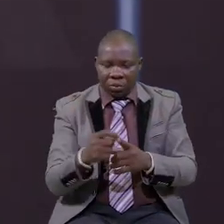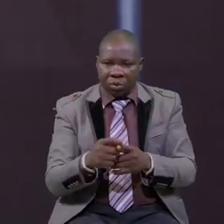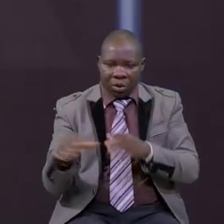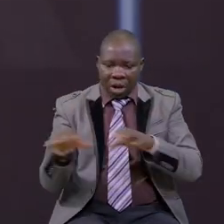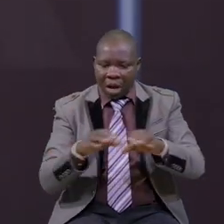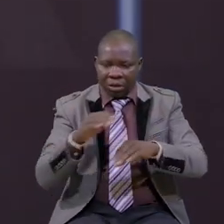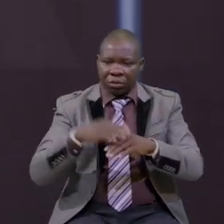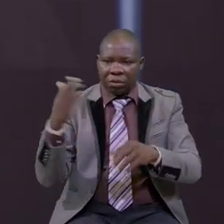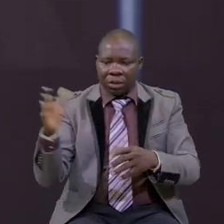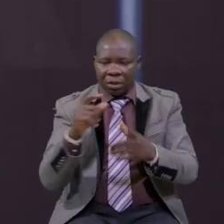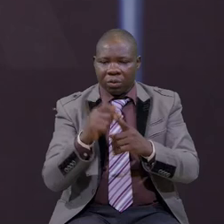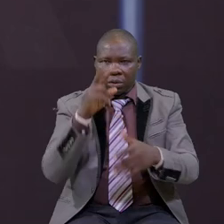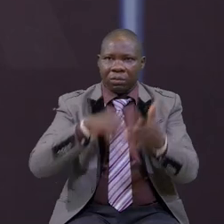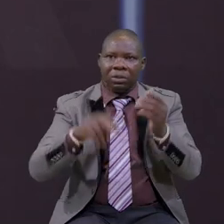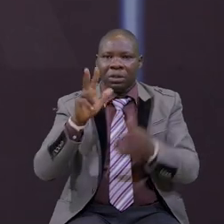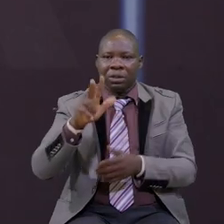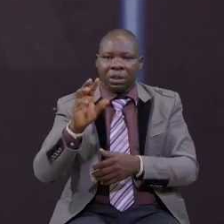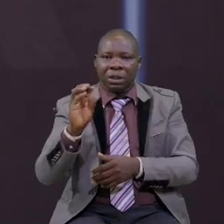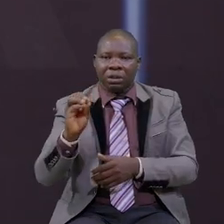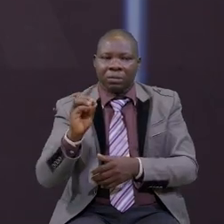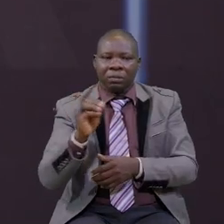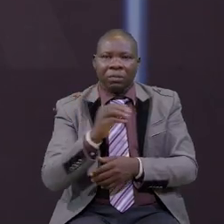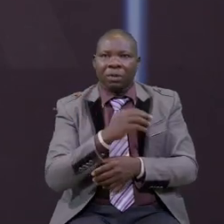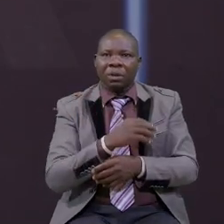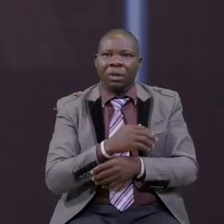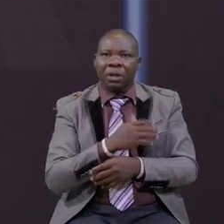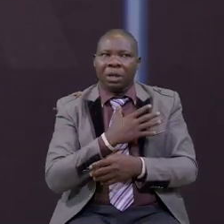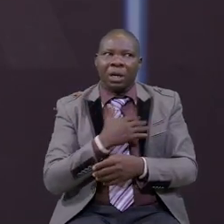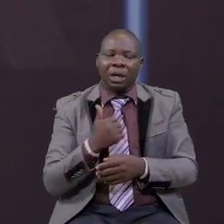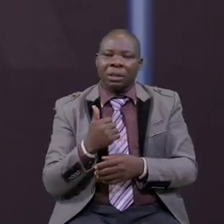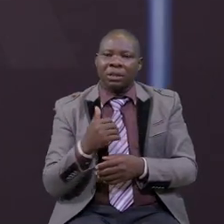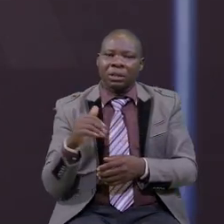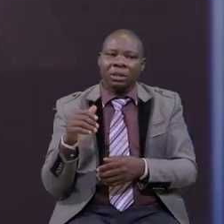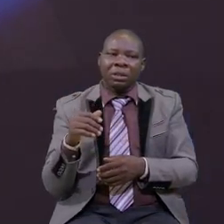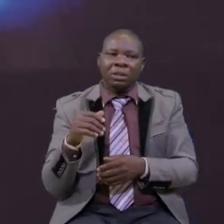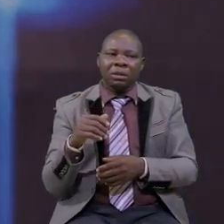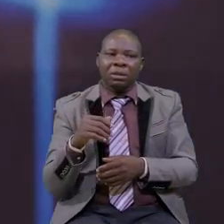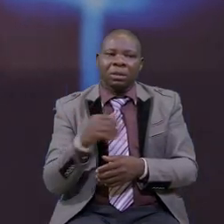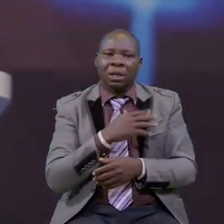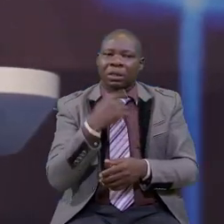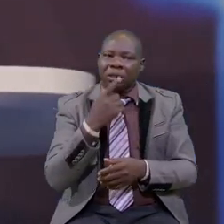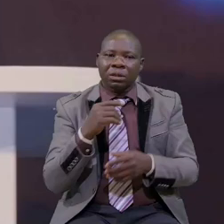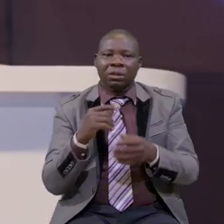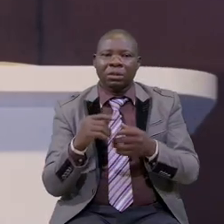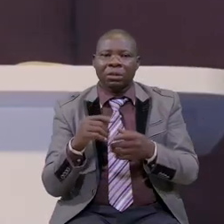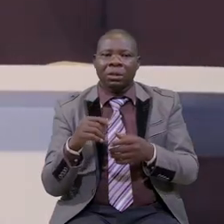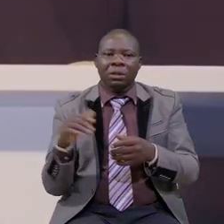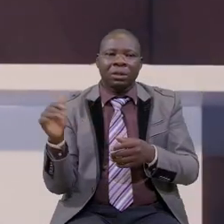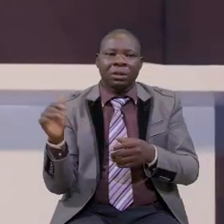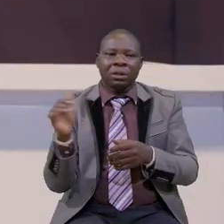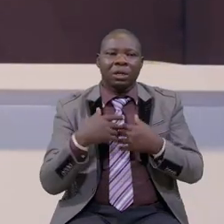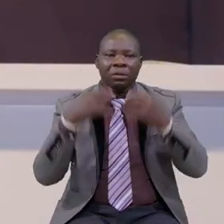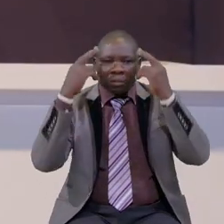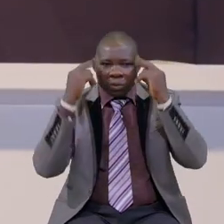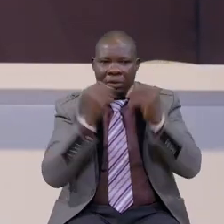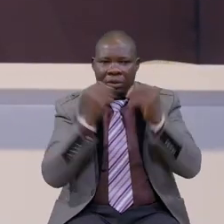à leurs paroles. Verset 30. Et il dit, non, voyez l'homme en enfer. Il